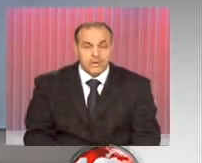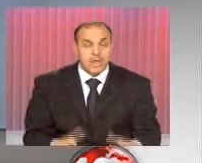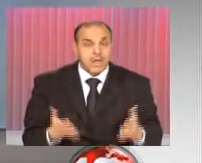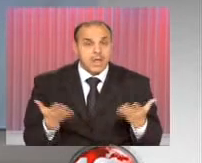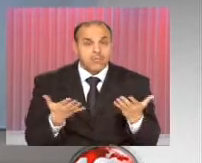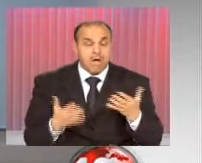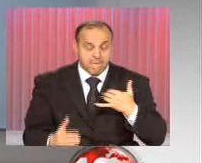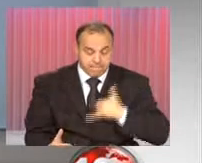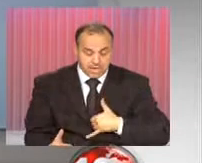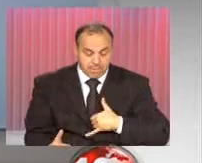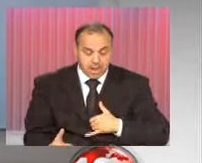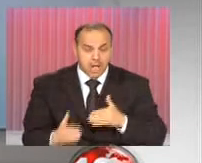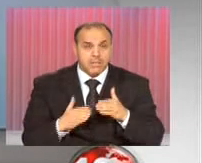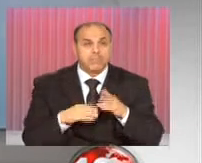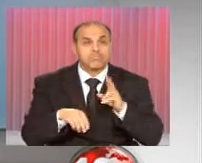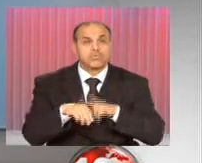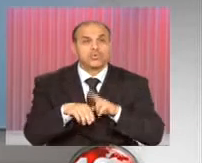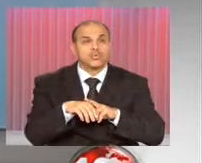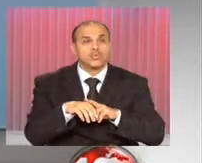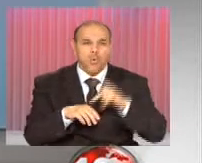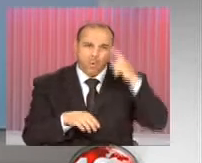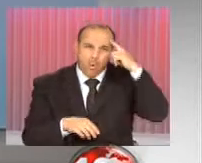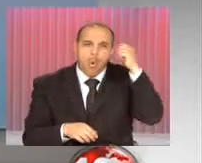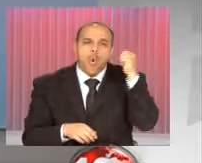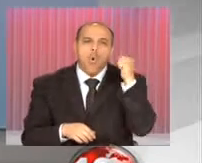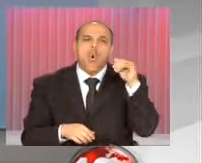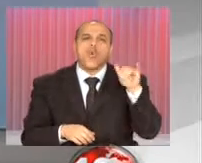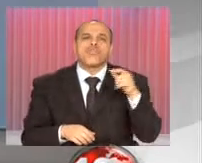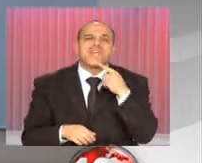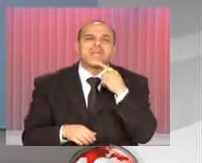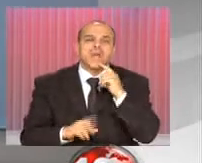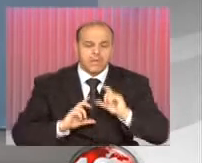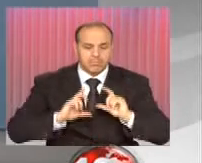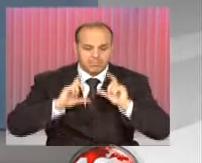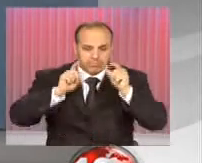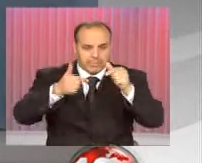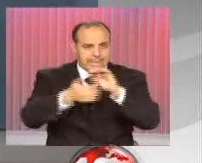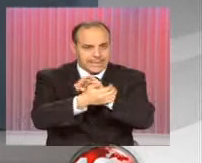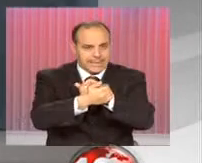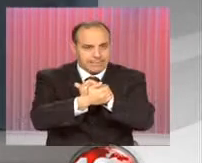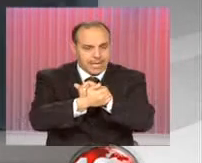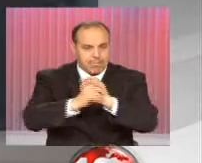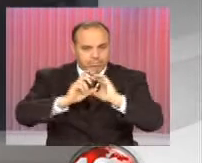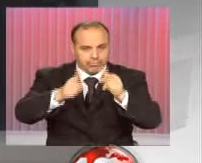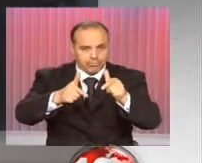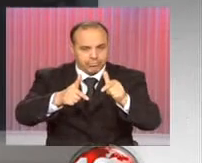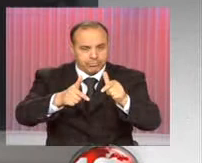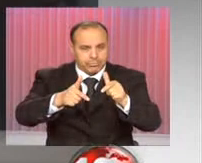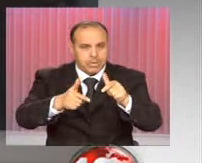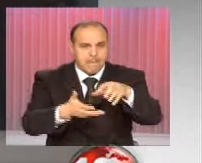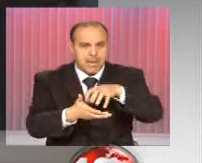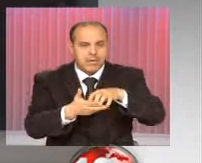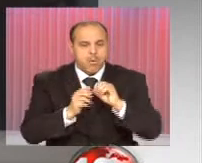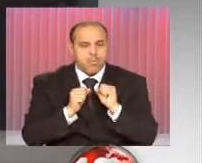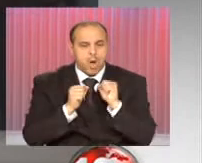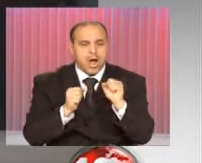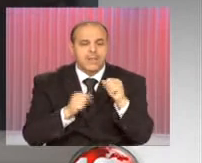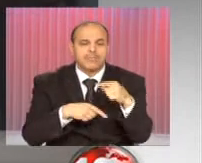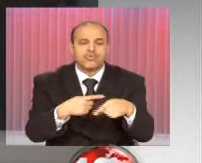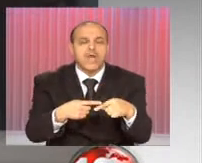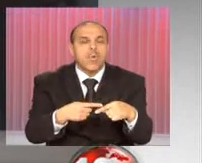وفي اليمن، طلب زعيم جماعة الحوثي بانتقال سلمي للسلطة، فيما تزال المحاولات